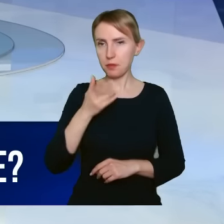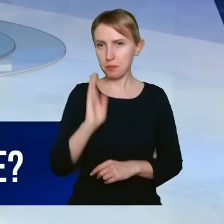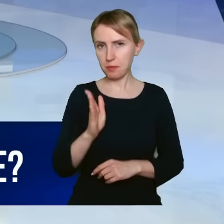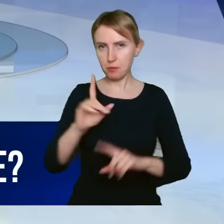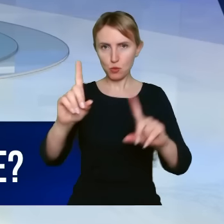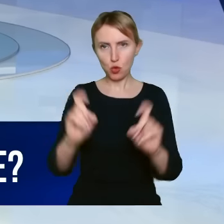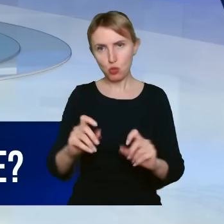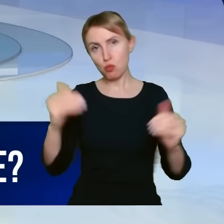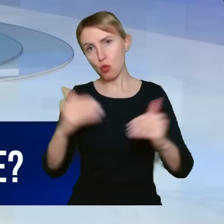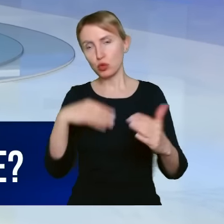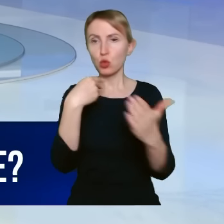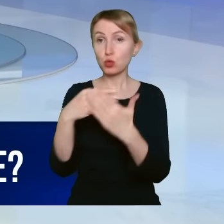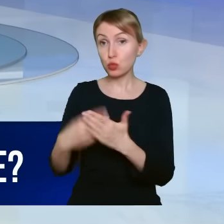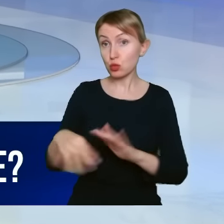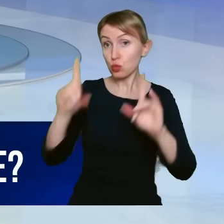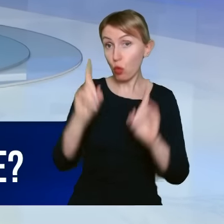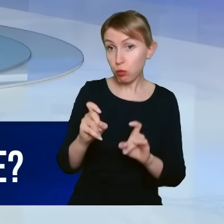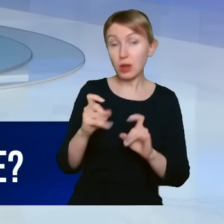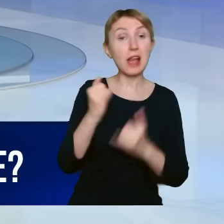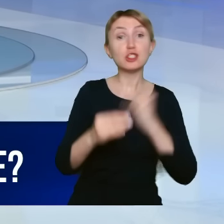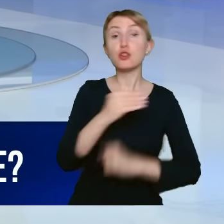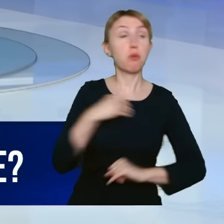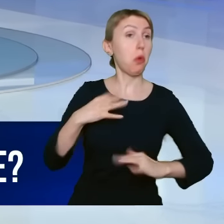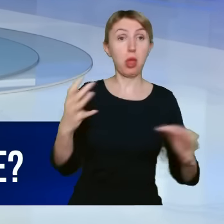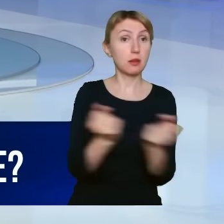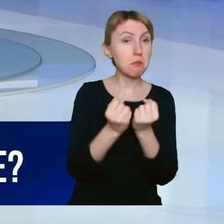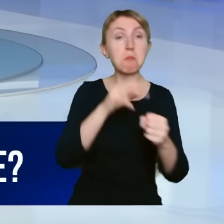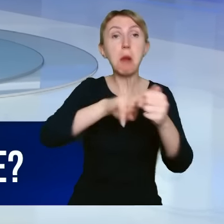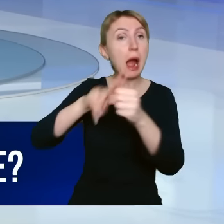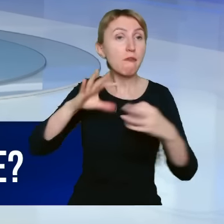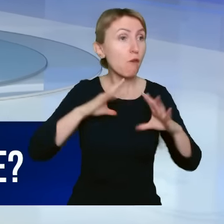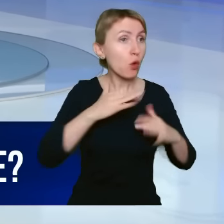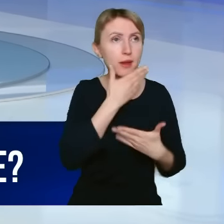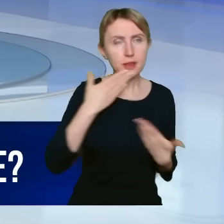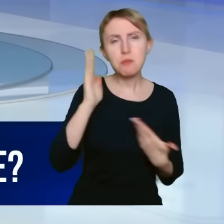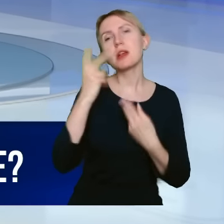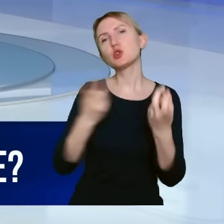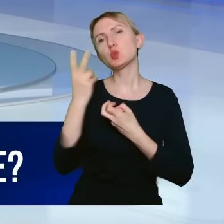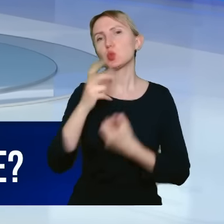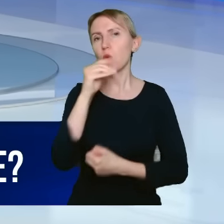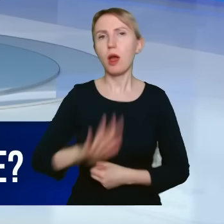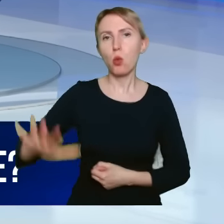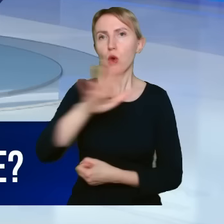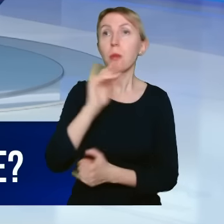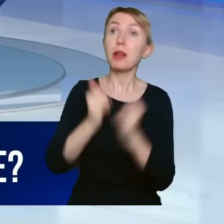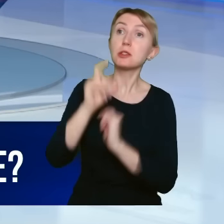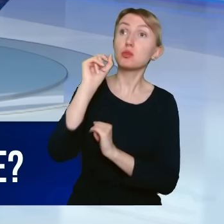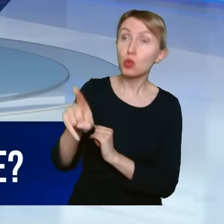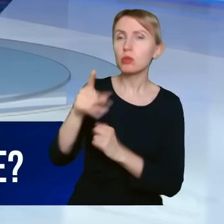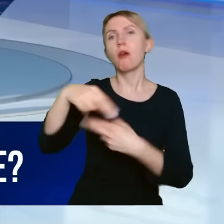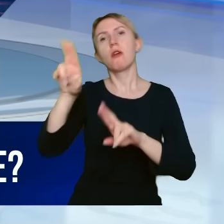może skup, a jak się w Polsce nie uda znaleźć magazynów wolnych, to będziemy szukać w Europie. Jak tam będą, to